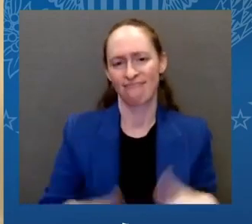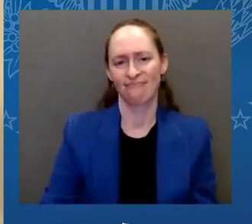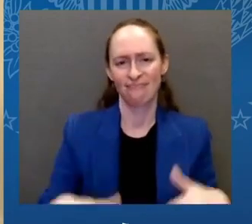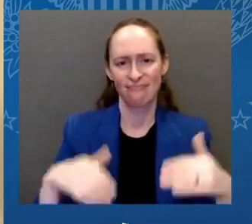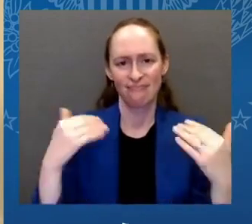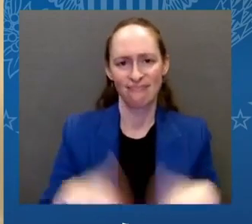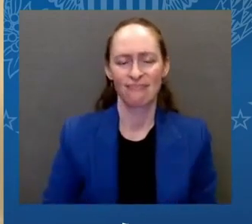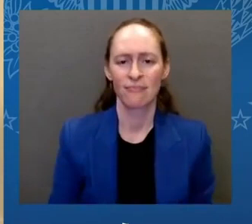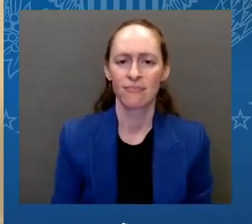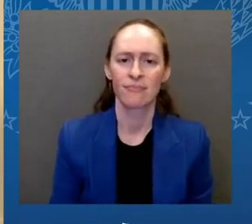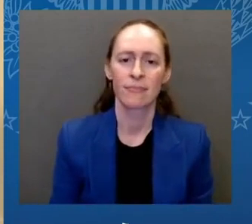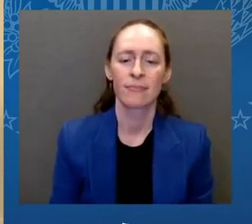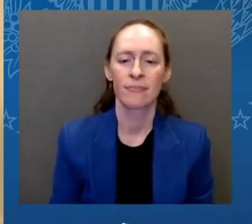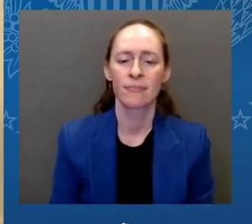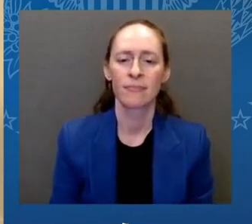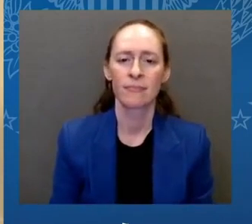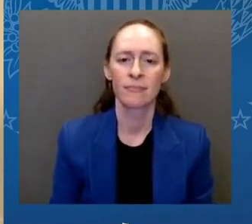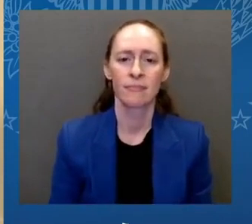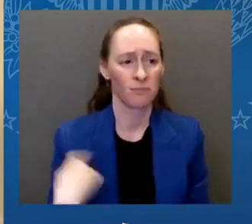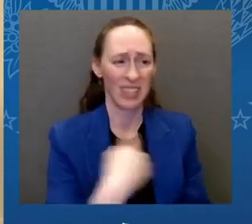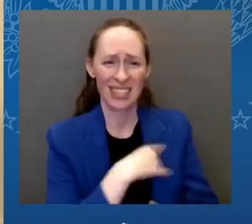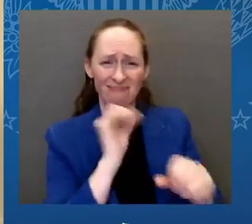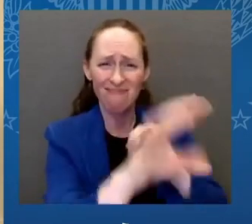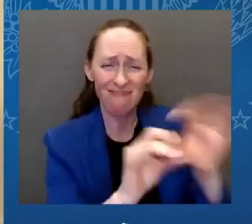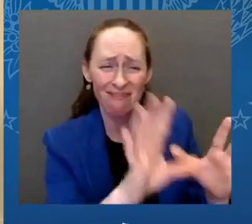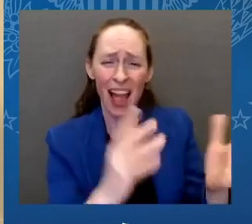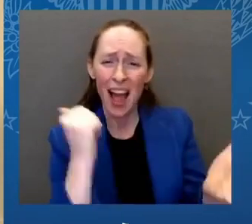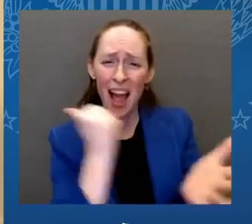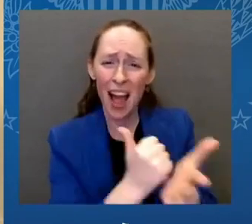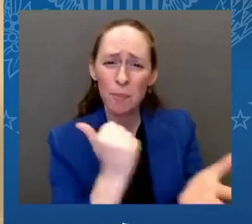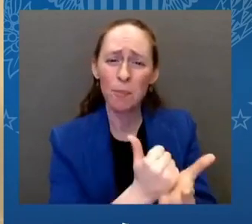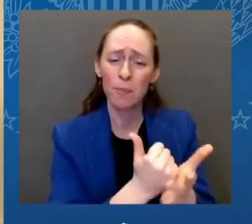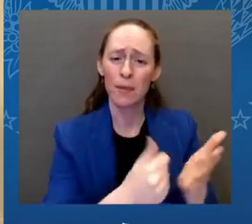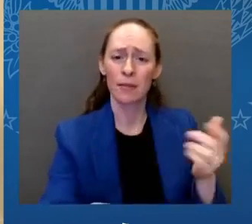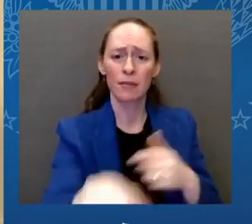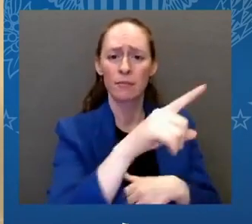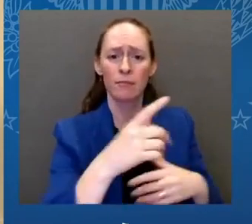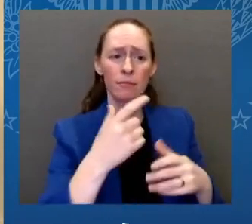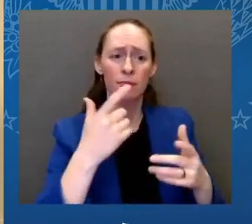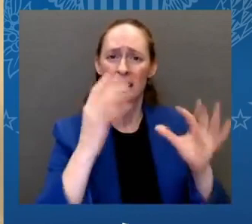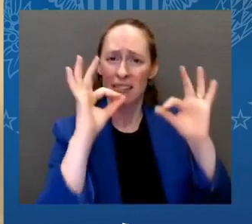Сполучені Штати допомагають Україні у терміновому ремонті